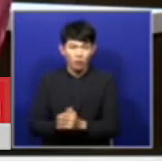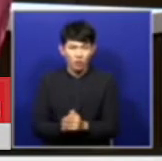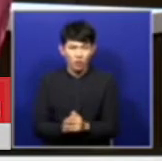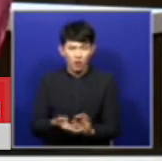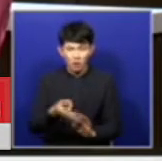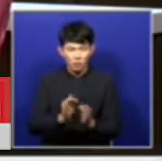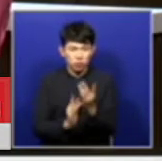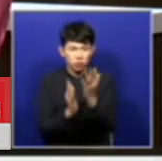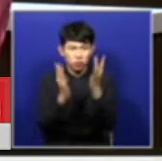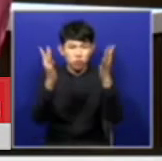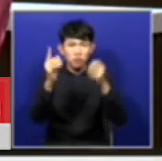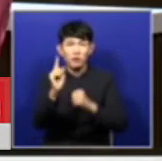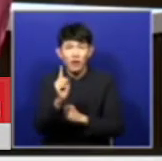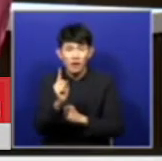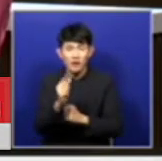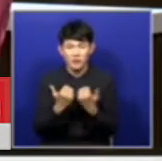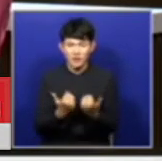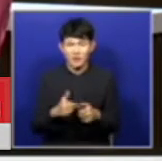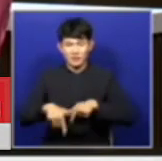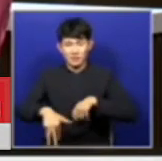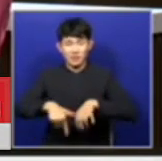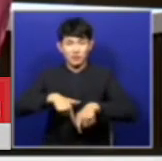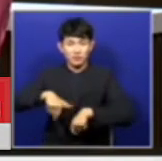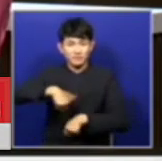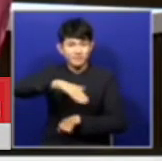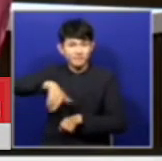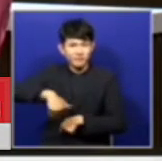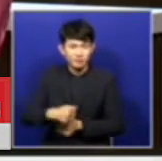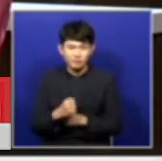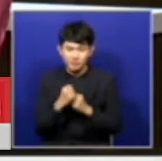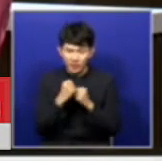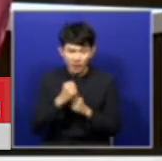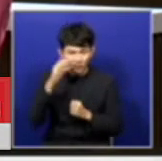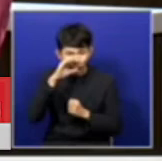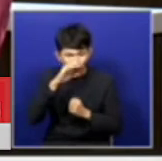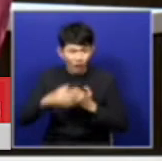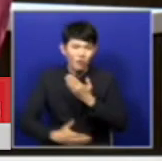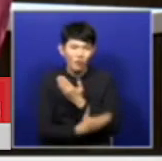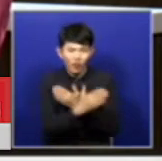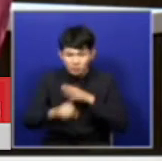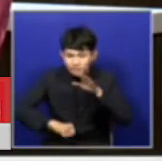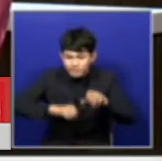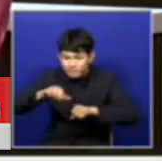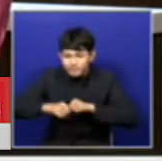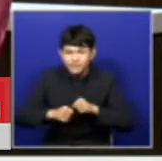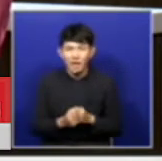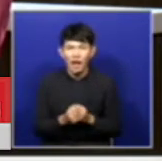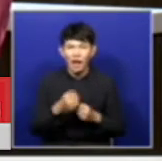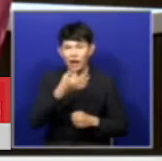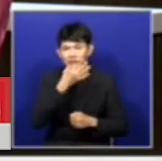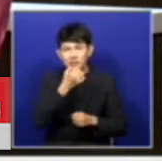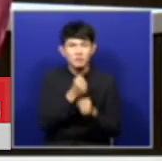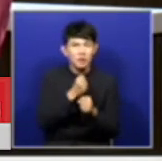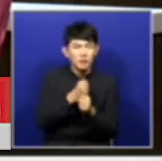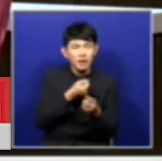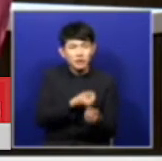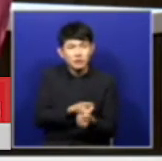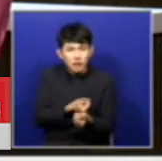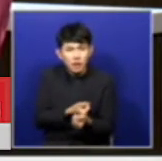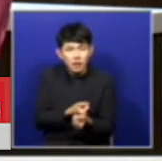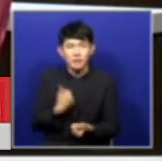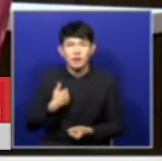รแน่นอนครับวันนี้เนี่ยพี่น้องประชาชนเราก็แสวงหาโอกาสทำมาหากินมีภาคมีเอกชนราย